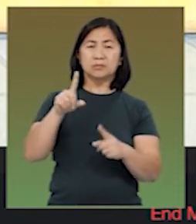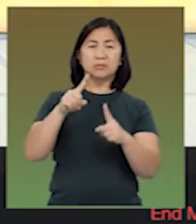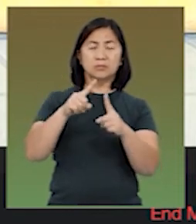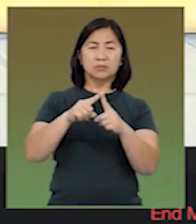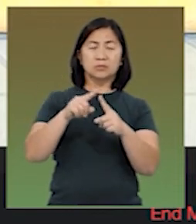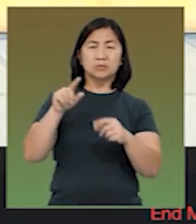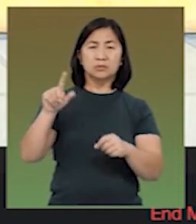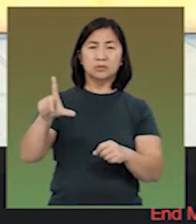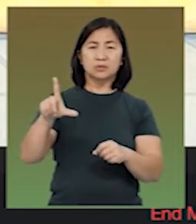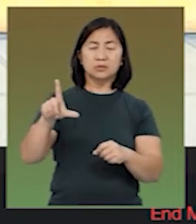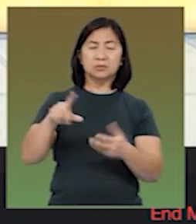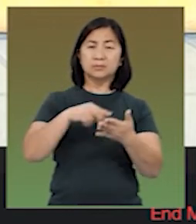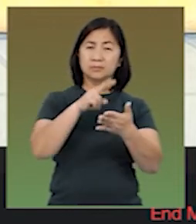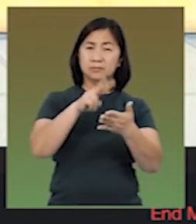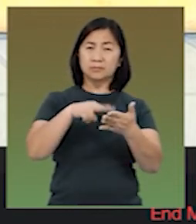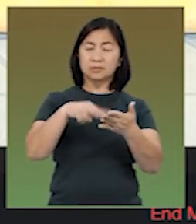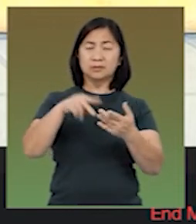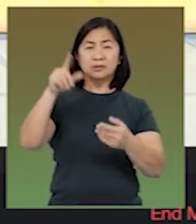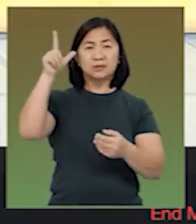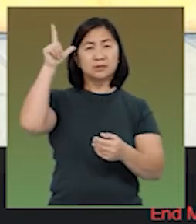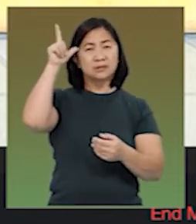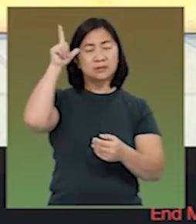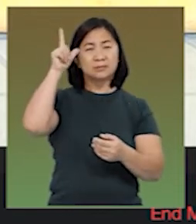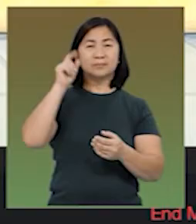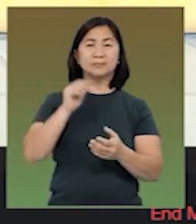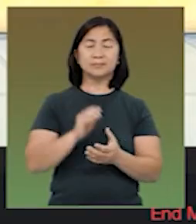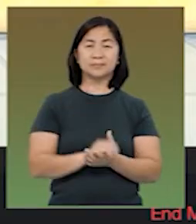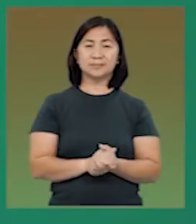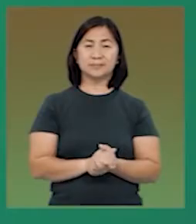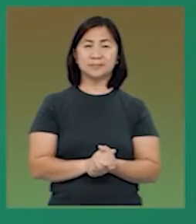liter. Basahin mo, Lino!